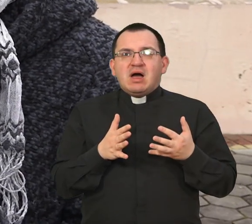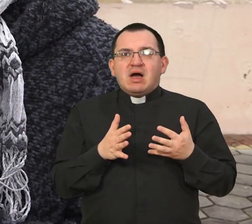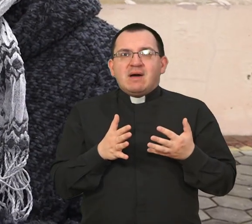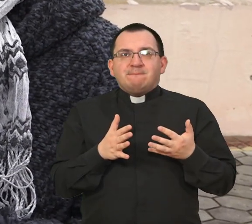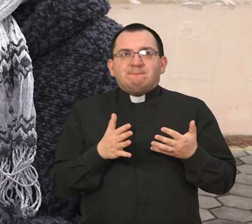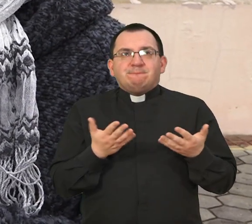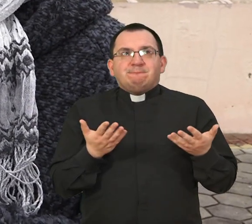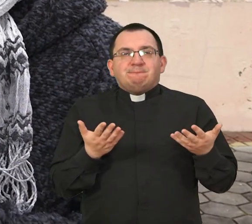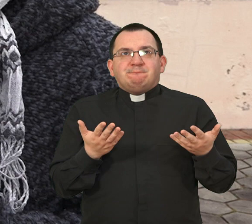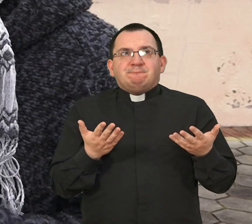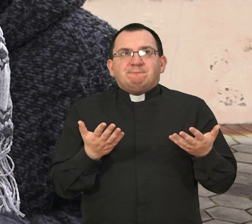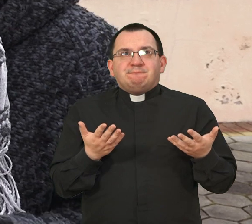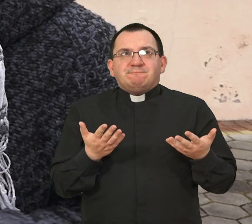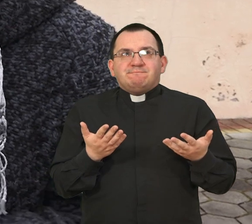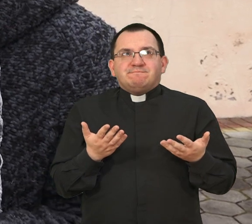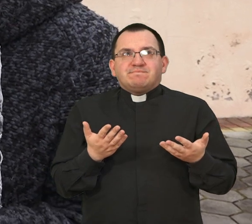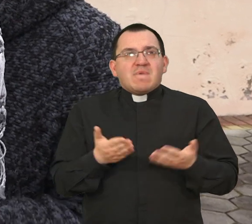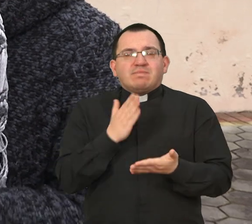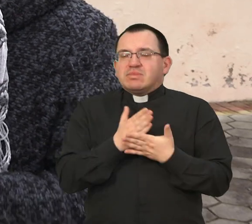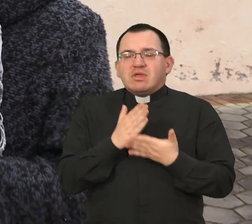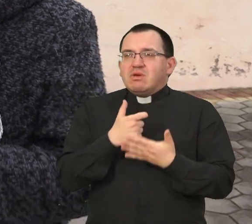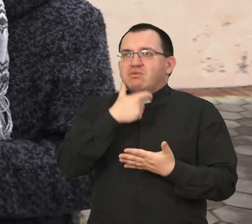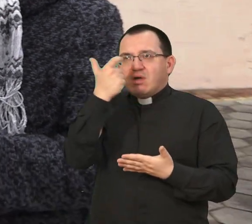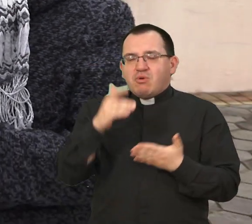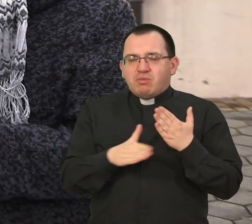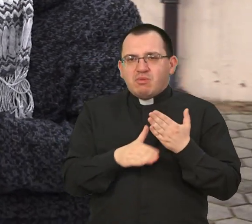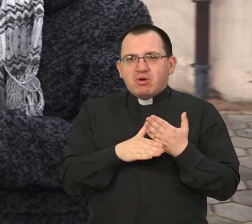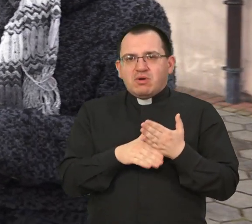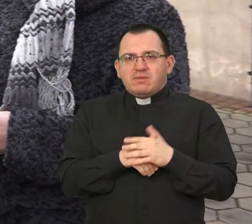nekakvih neuslišanih molitvi, da, ili nešto, prošnji.